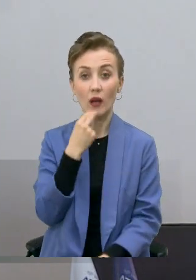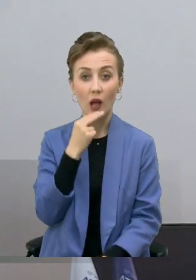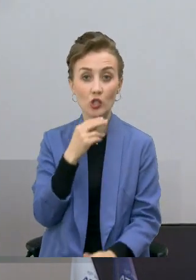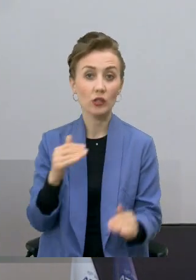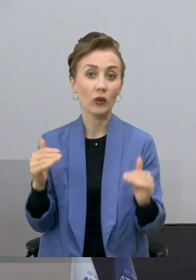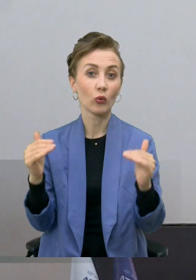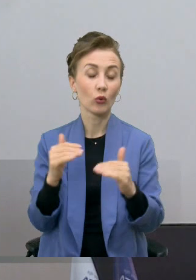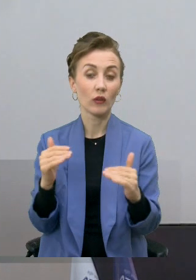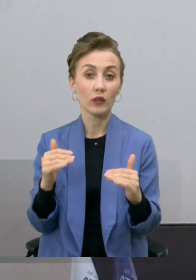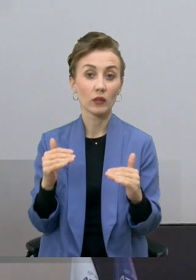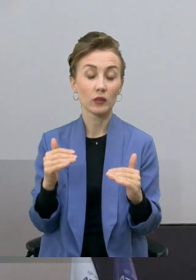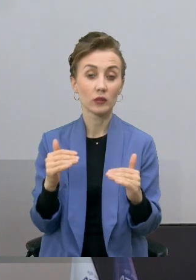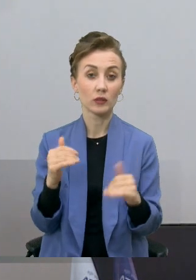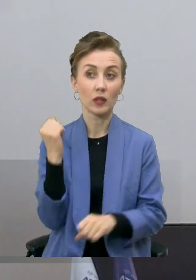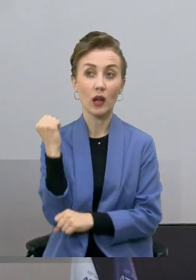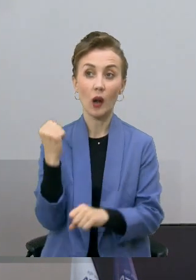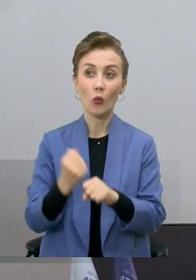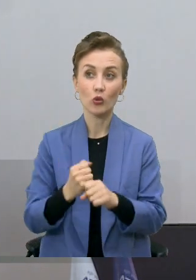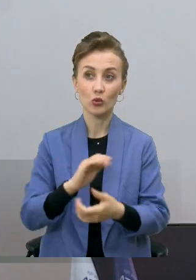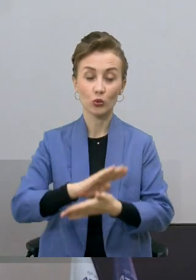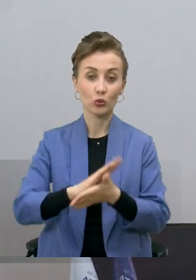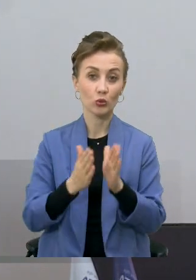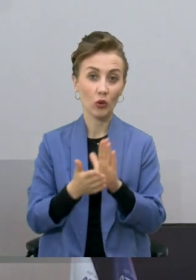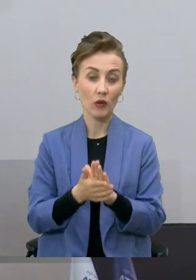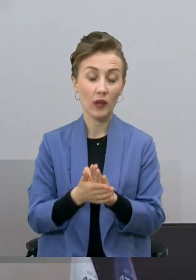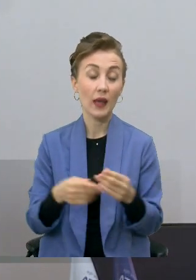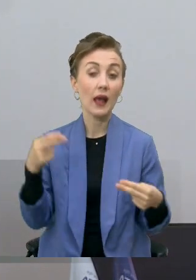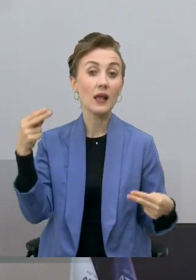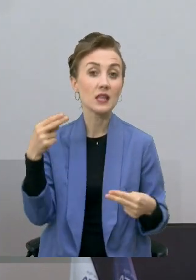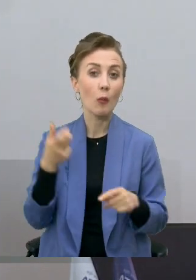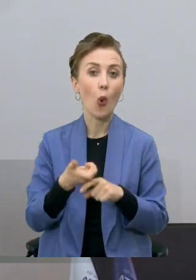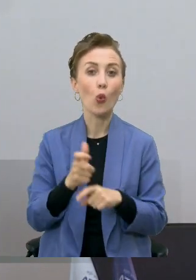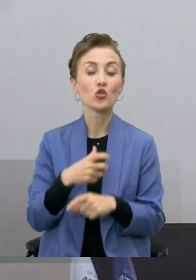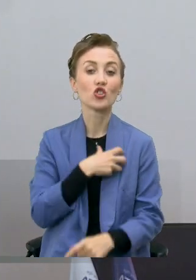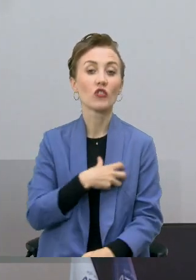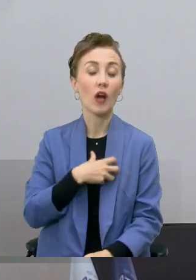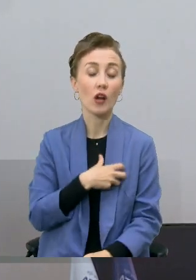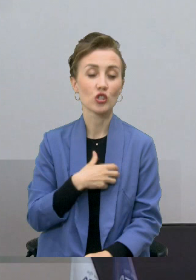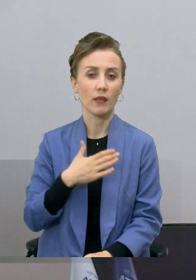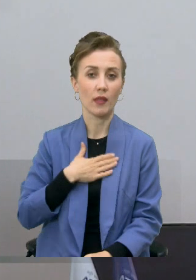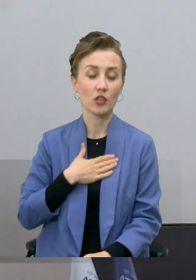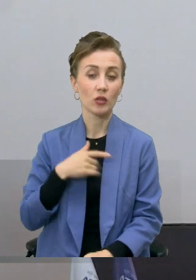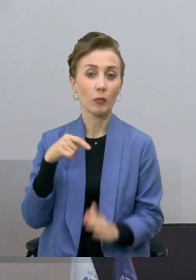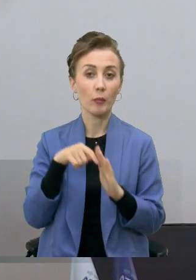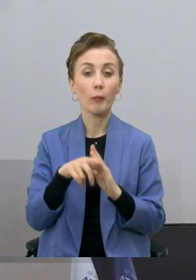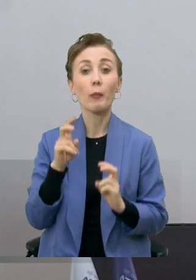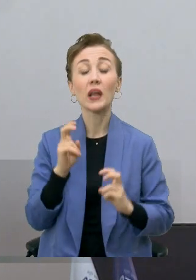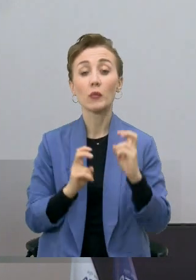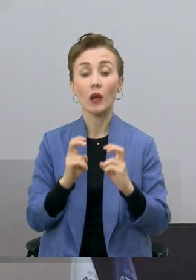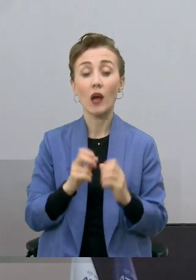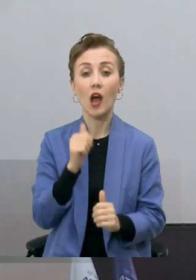уровня рабочих условий. Тема очень актуальна для наших предприятий. Ежегодно по всему